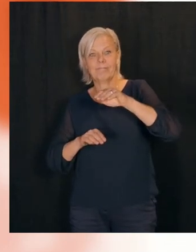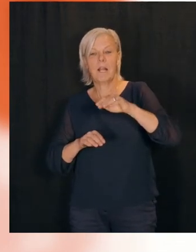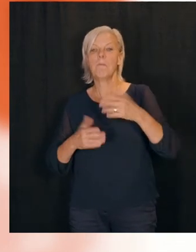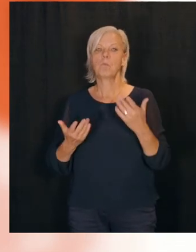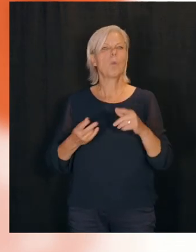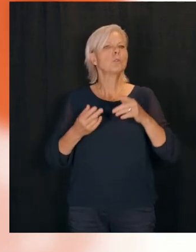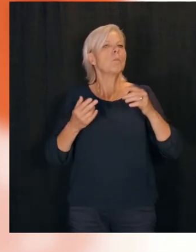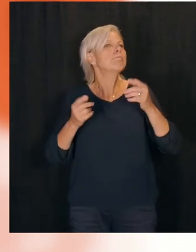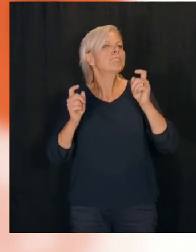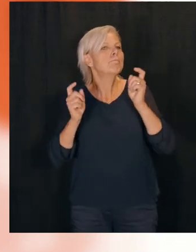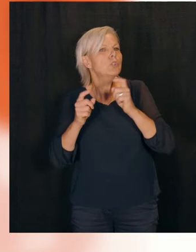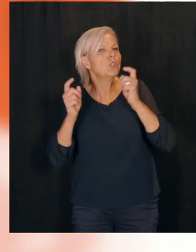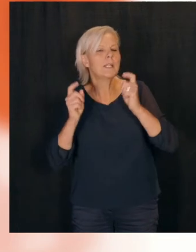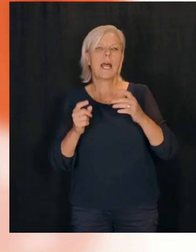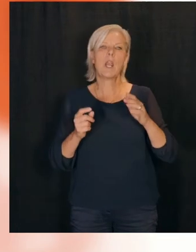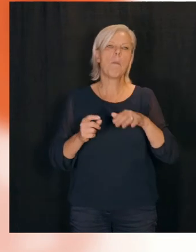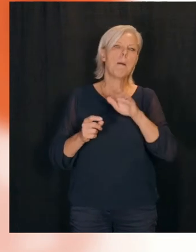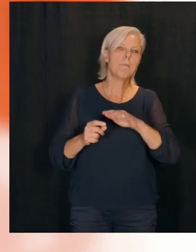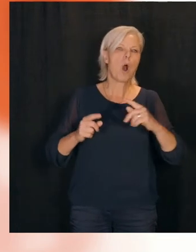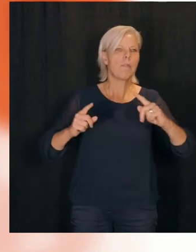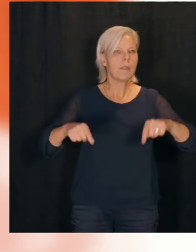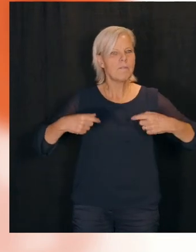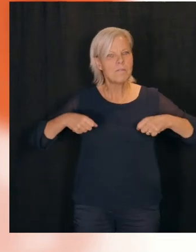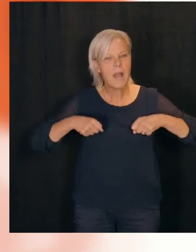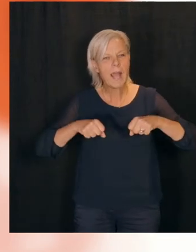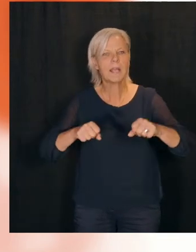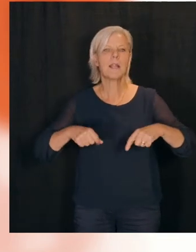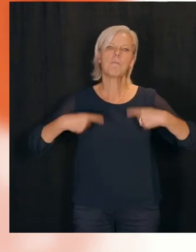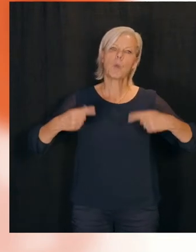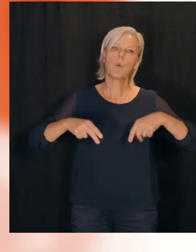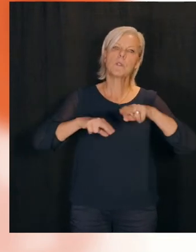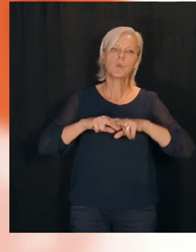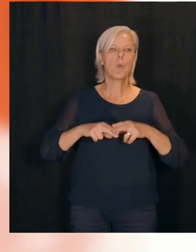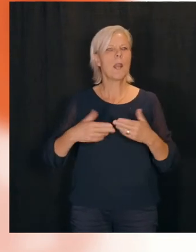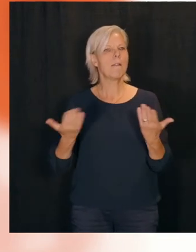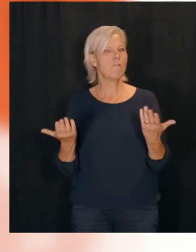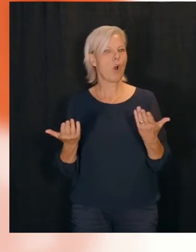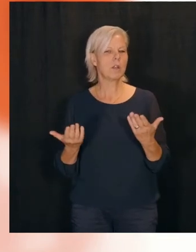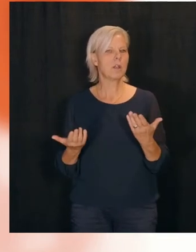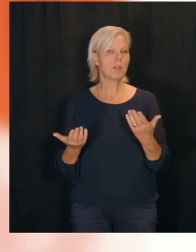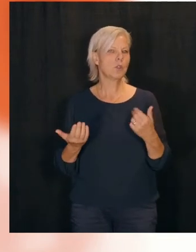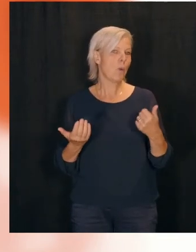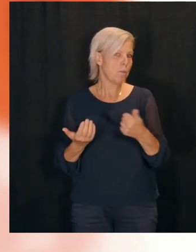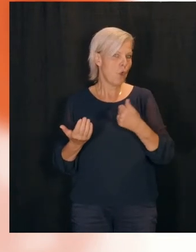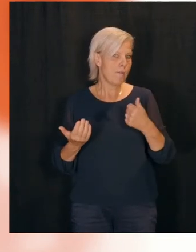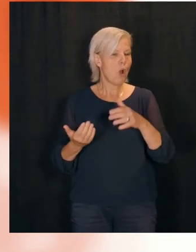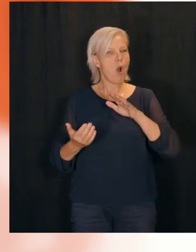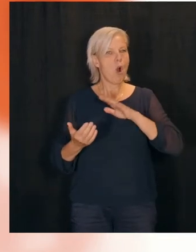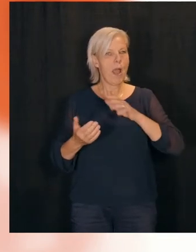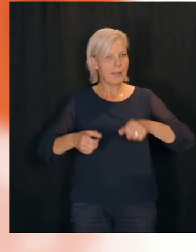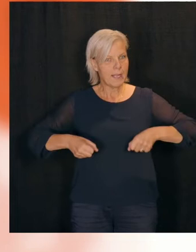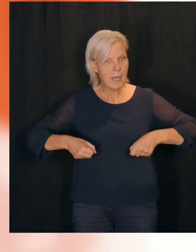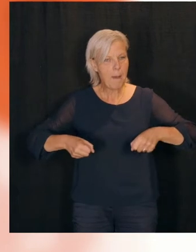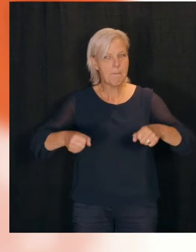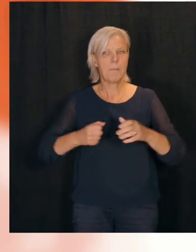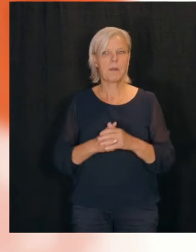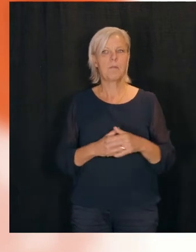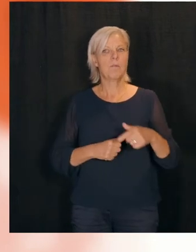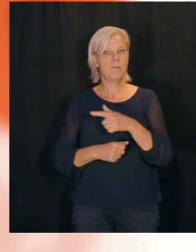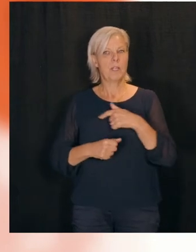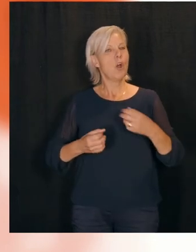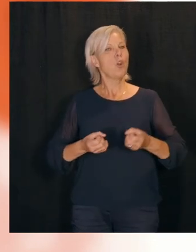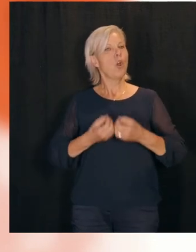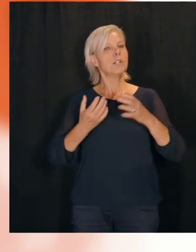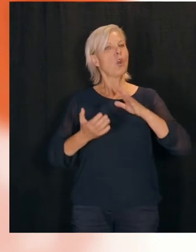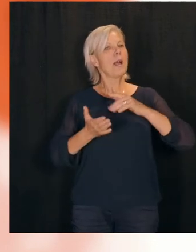de som kommer med barnvagn eller rullstol eller vad de nu har för anledning att behöva en ramp. Det löser vi med det här